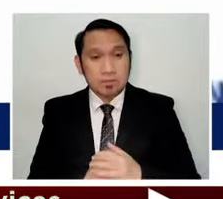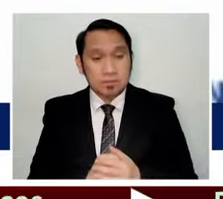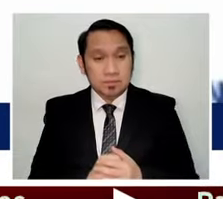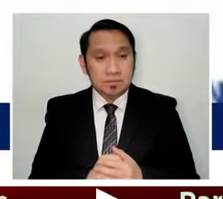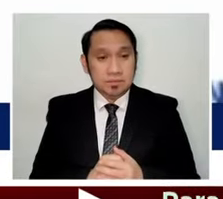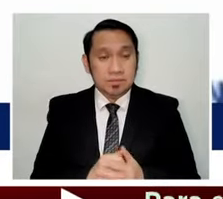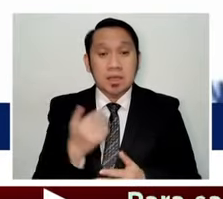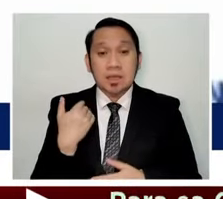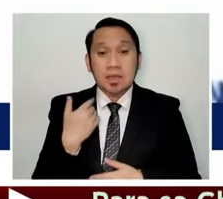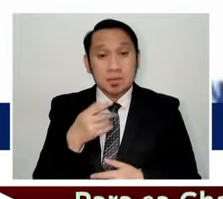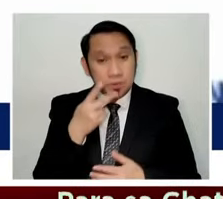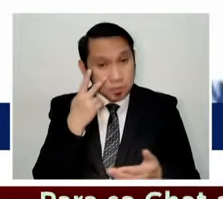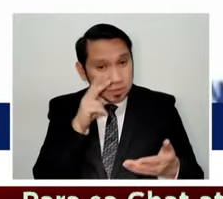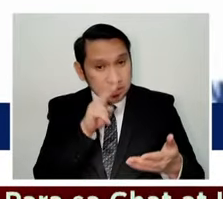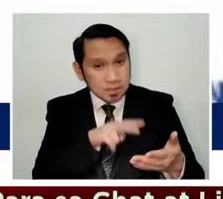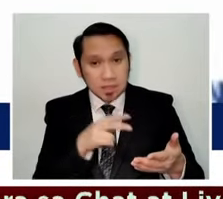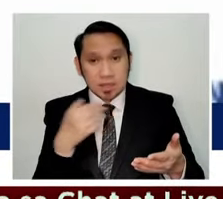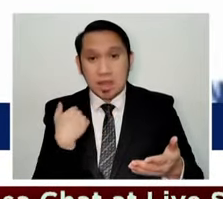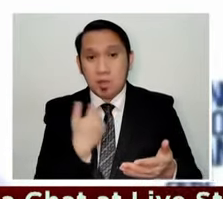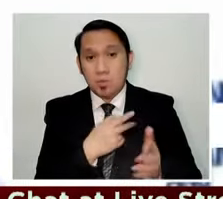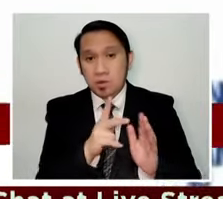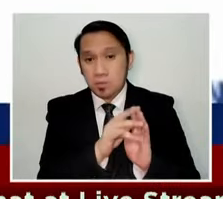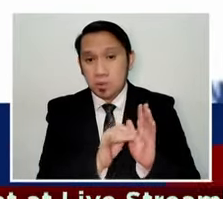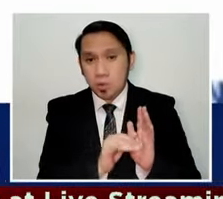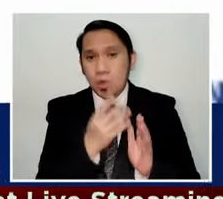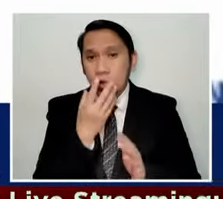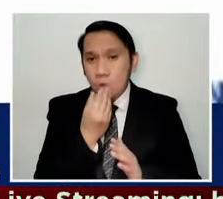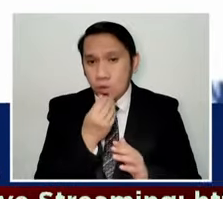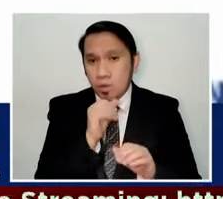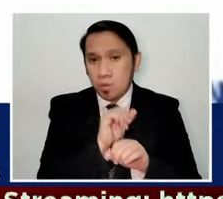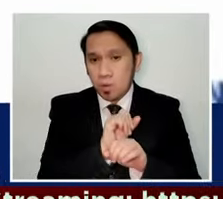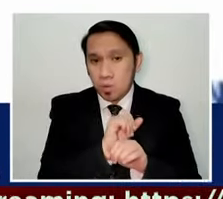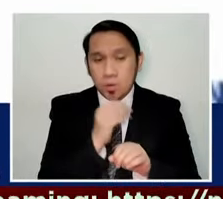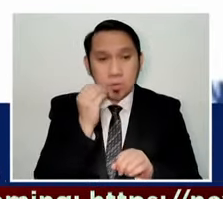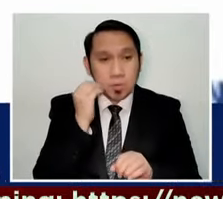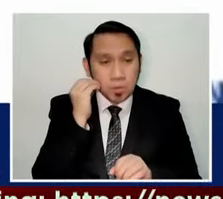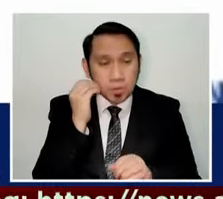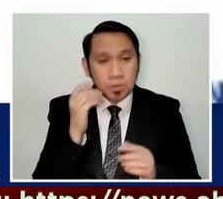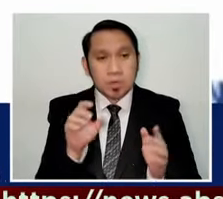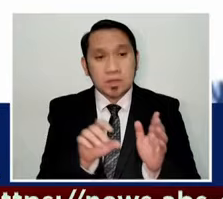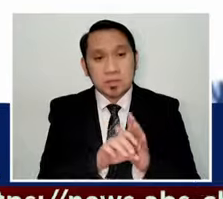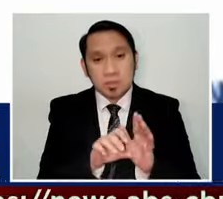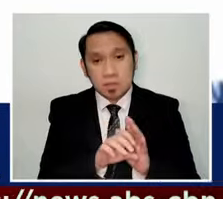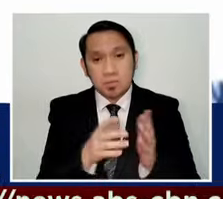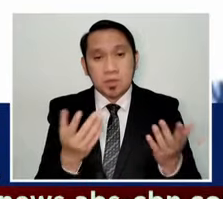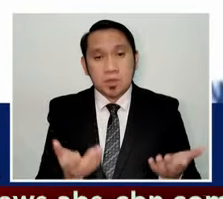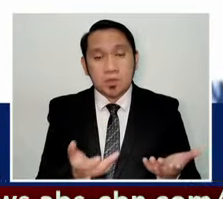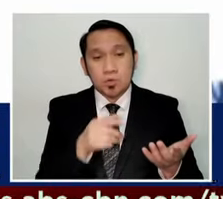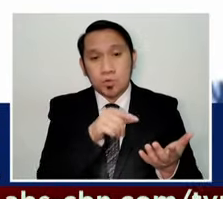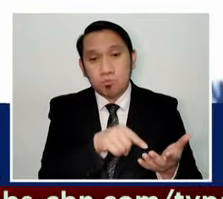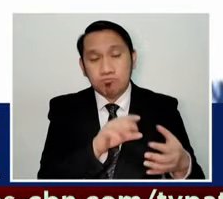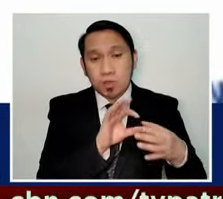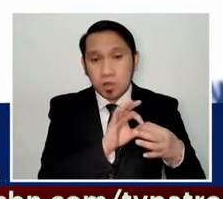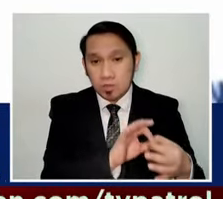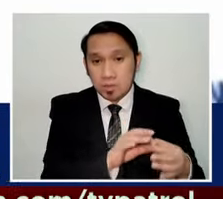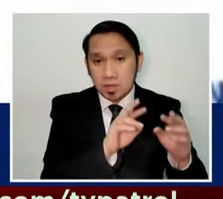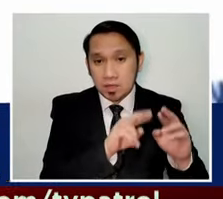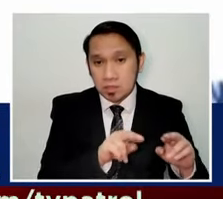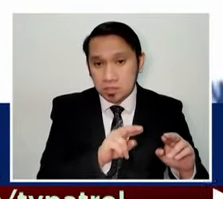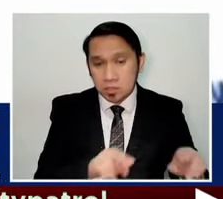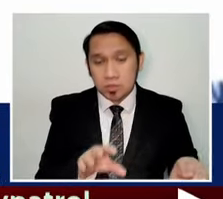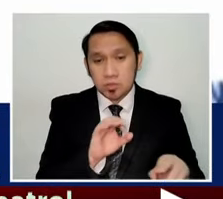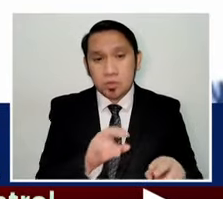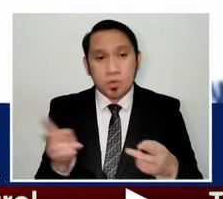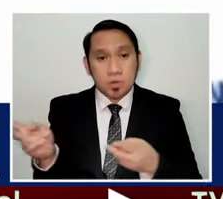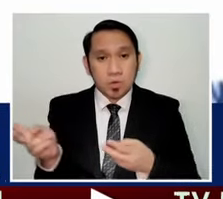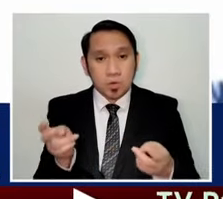work policy, ano lang yung pwedeng mag-work from home? May nakalagay kasi doon, like heavy on research or encoding ka lang. Pero frontline